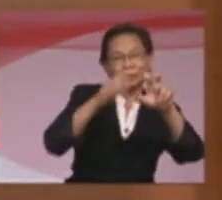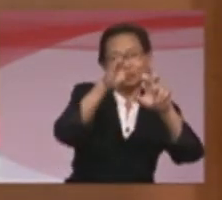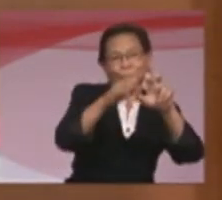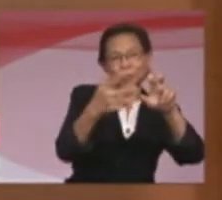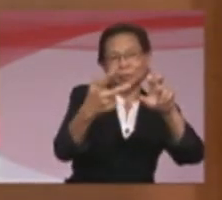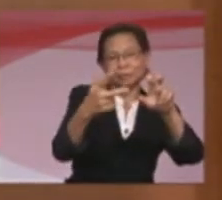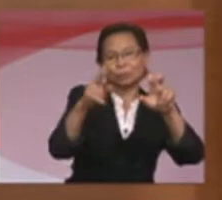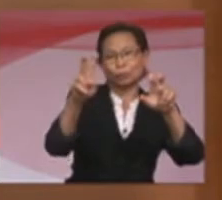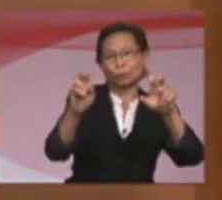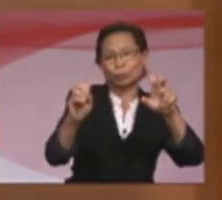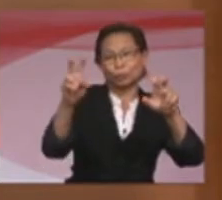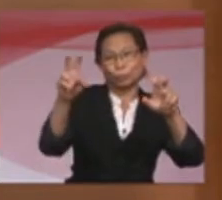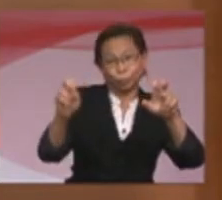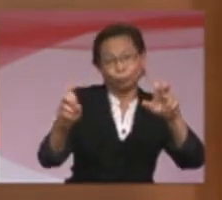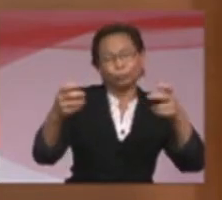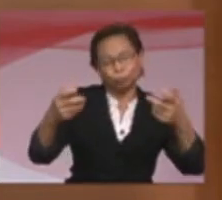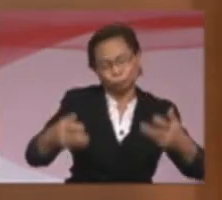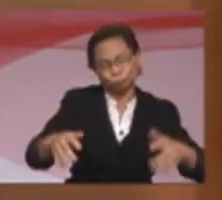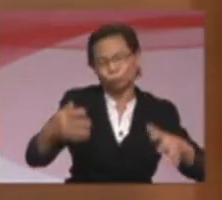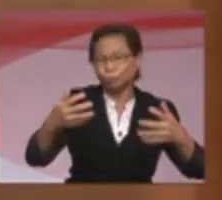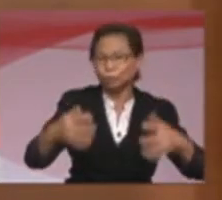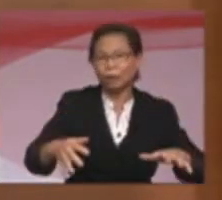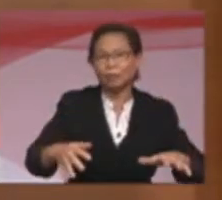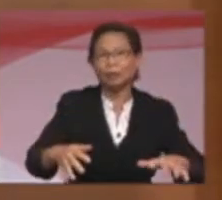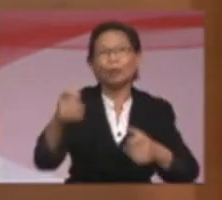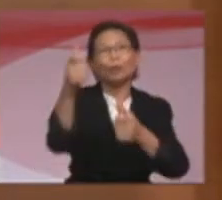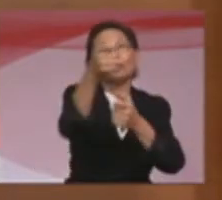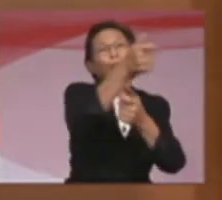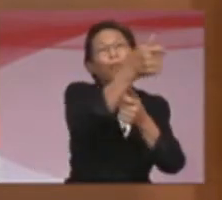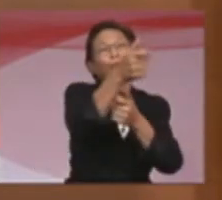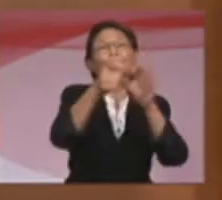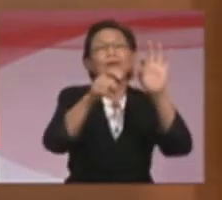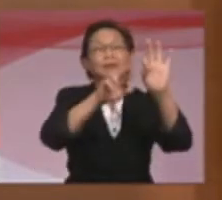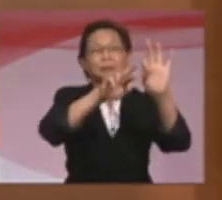30 Mac 2020 telah melakukan